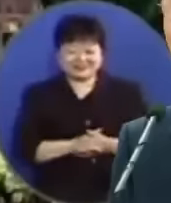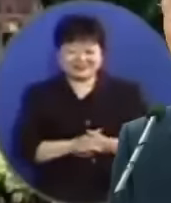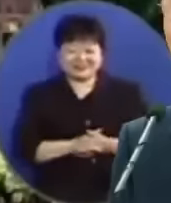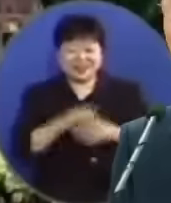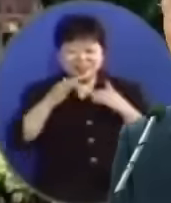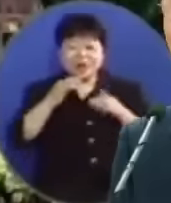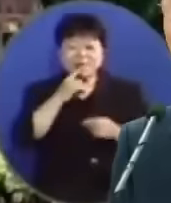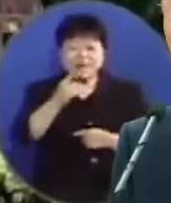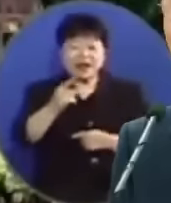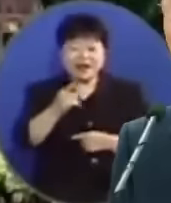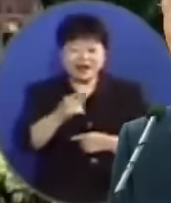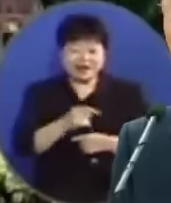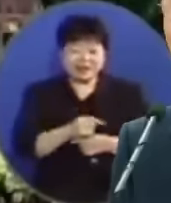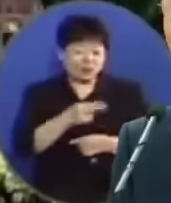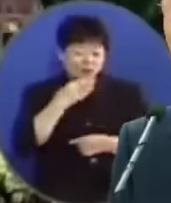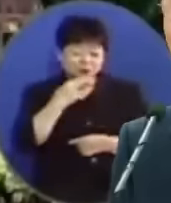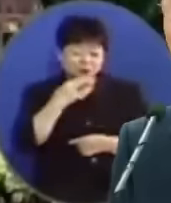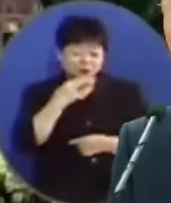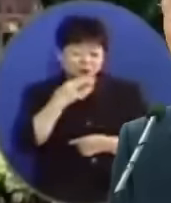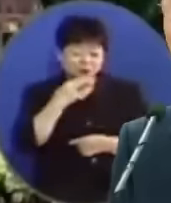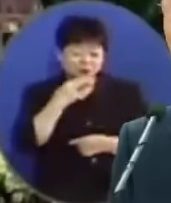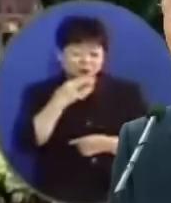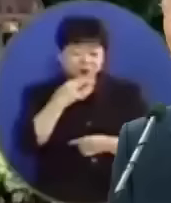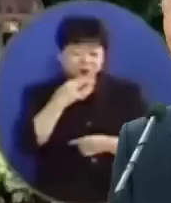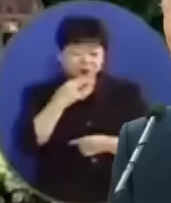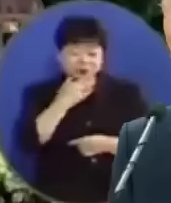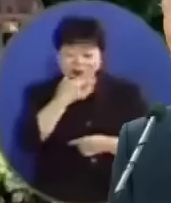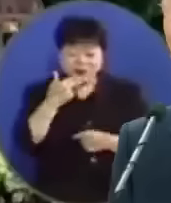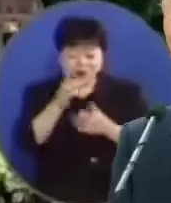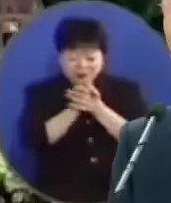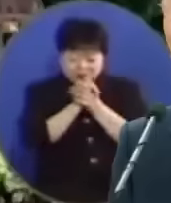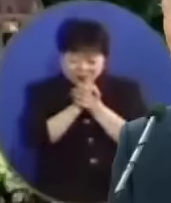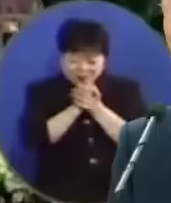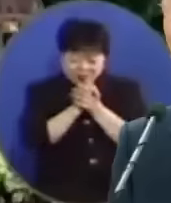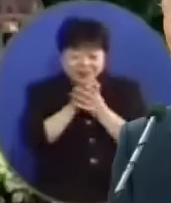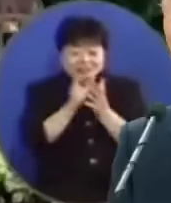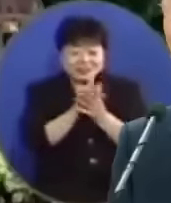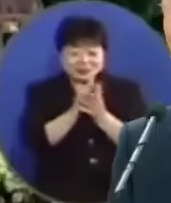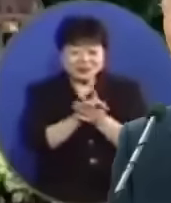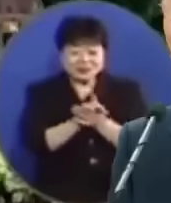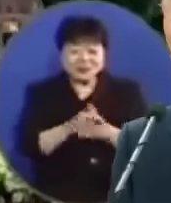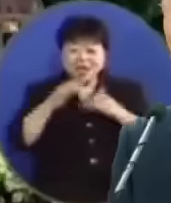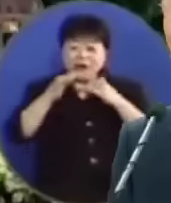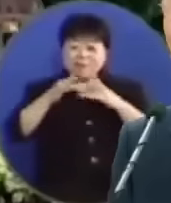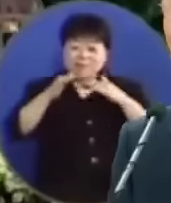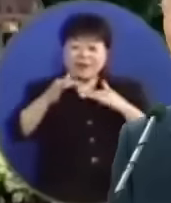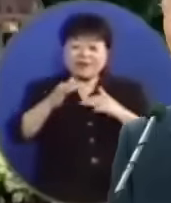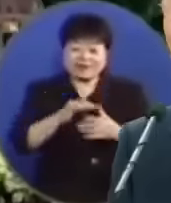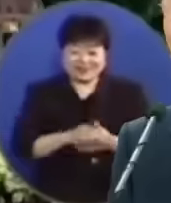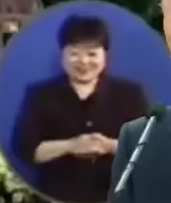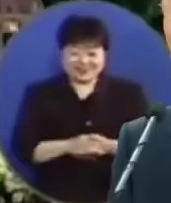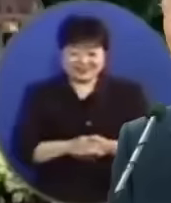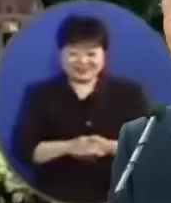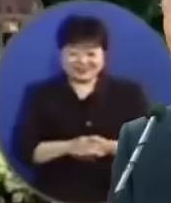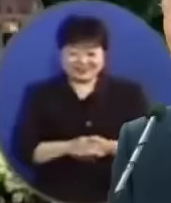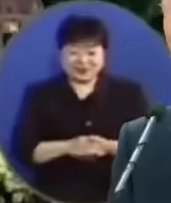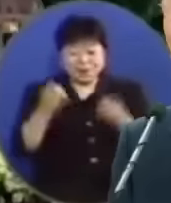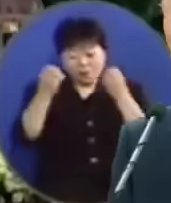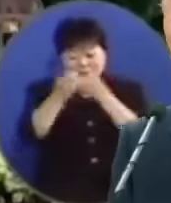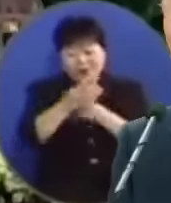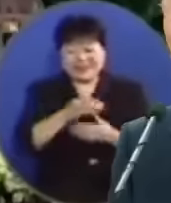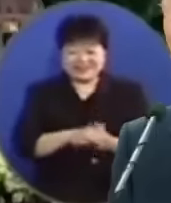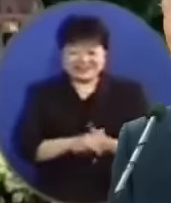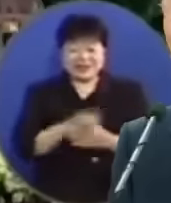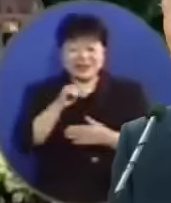방언 말했던 말은 절대 안 했습니다. 영어로 기도했으니까. 내 친구들이 방언을 말한다고 야단법석을 했는데